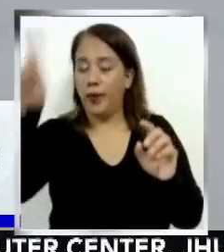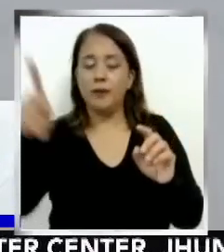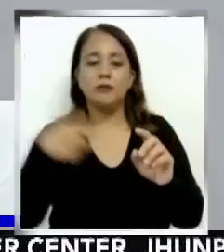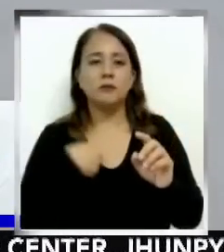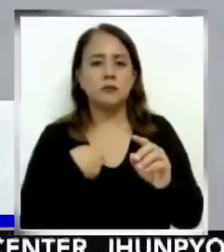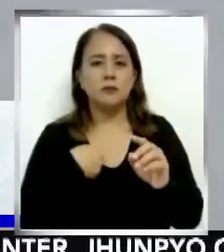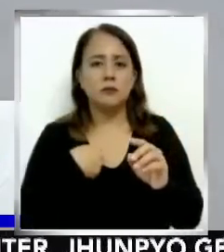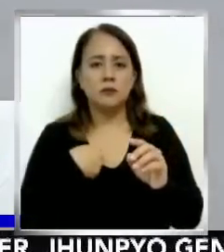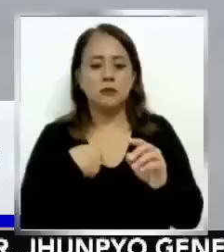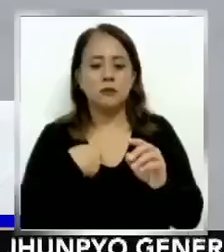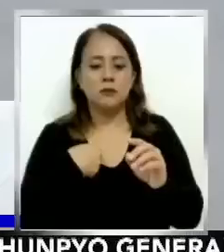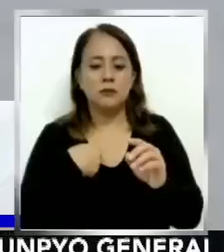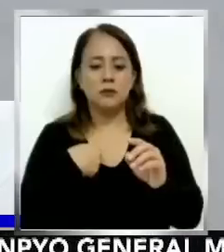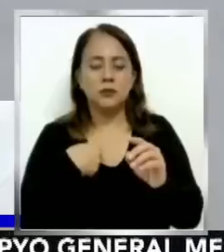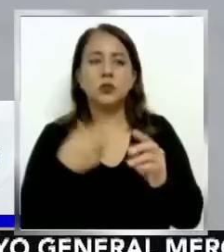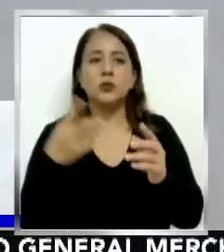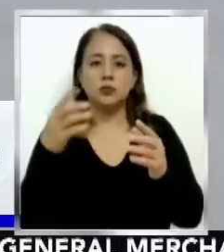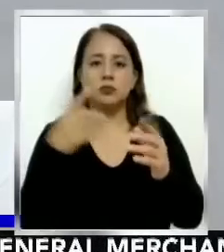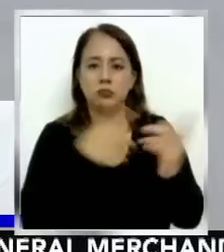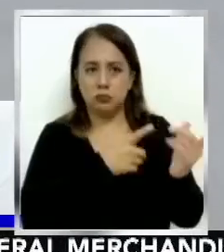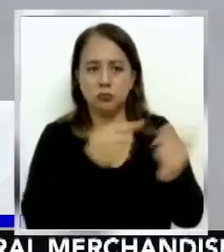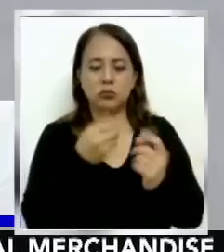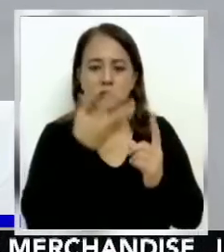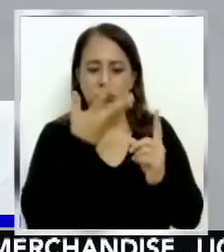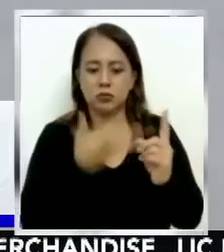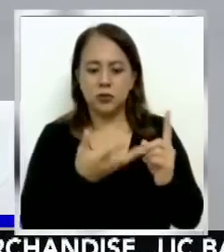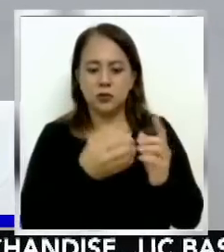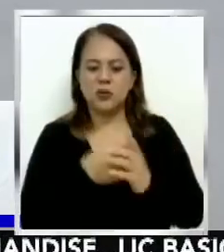natin. Yun ang problema kasi